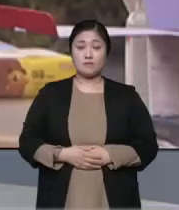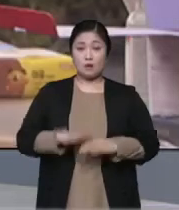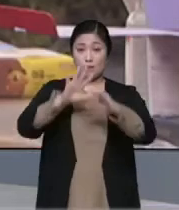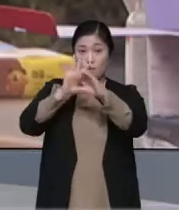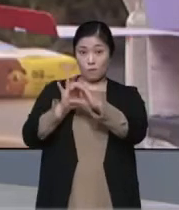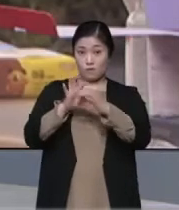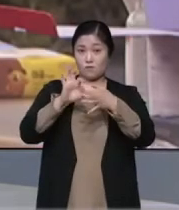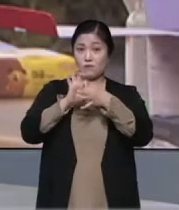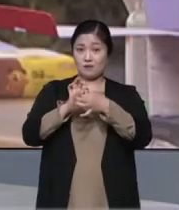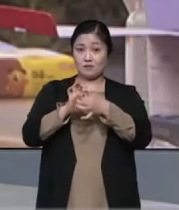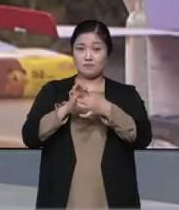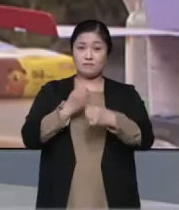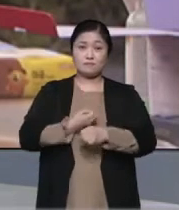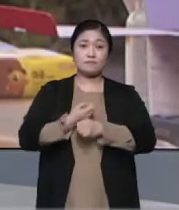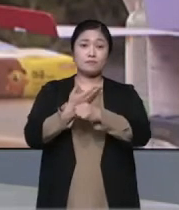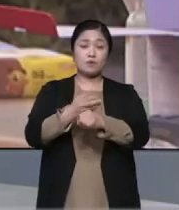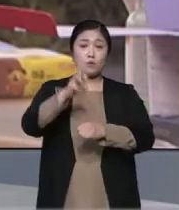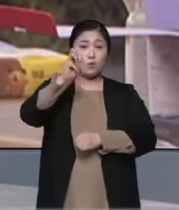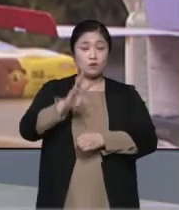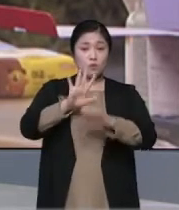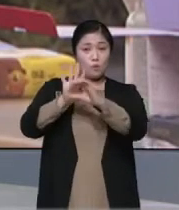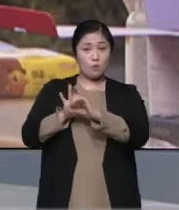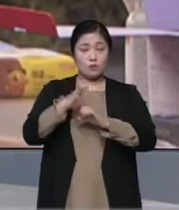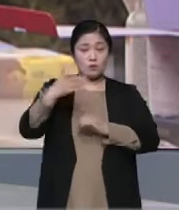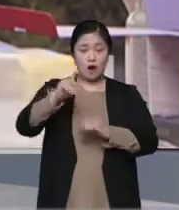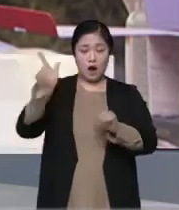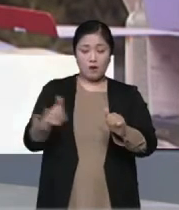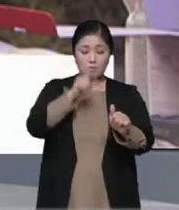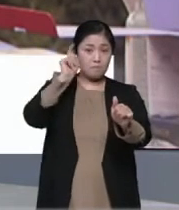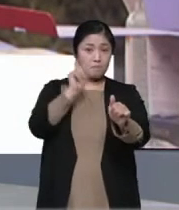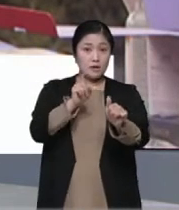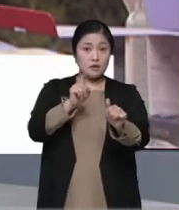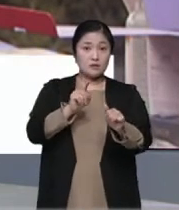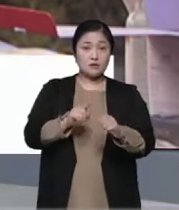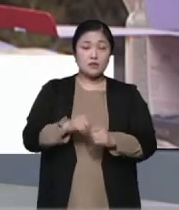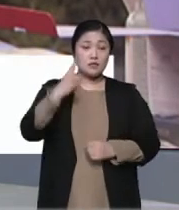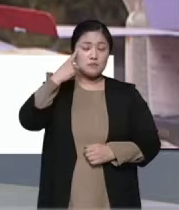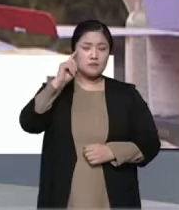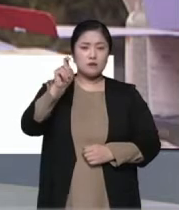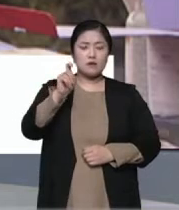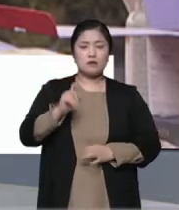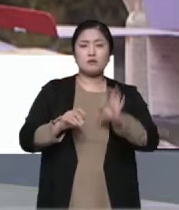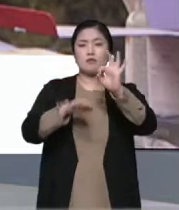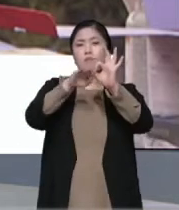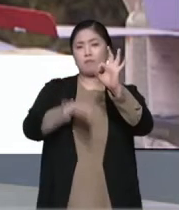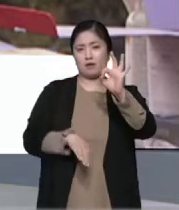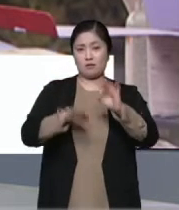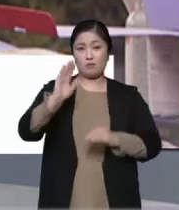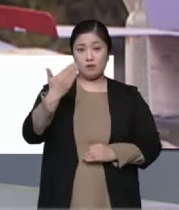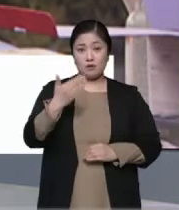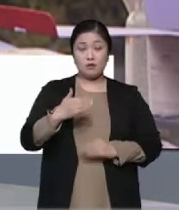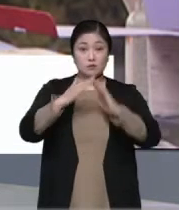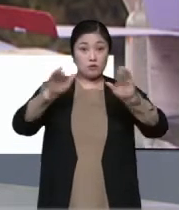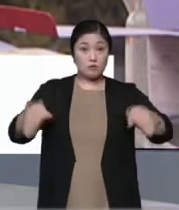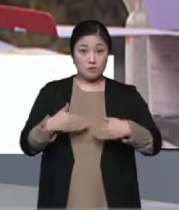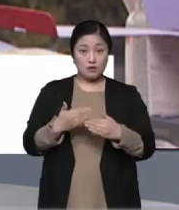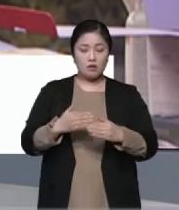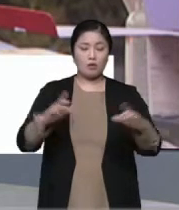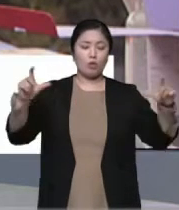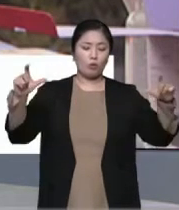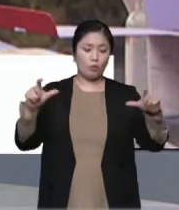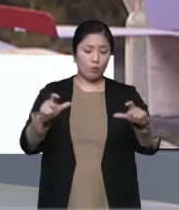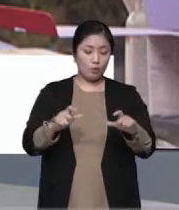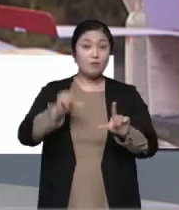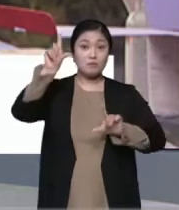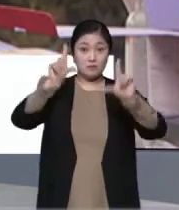코로나 관련 소식입니다 광주의 코론 알고 하루 확진 자수가 11일만에 한 자리 수로 내려왔고 전남도 소강상태